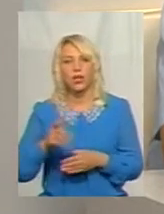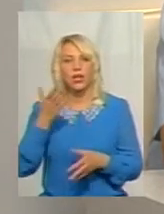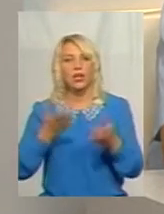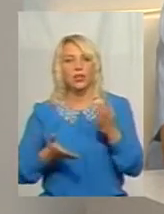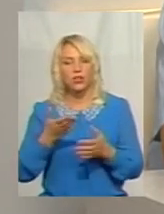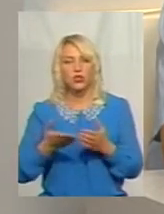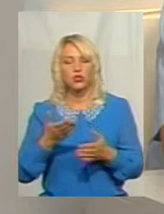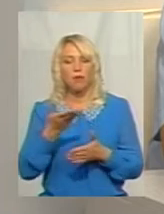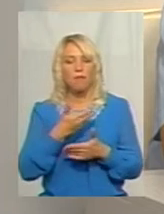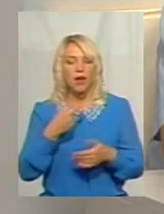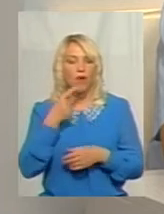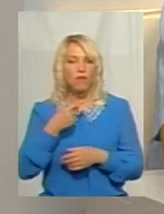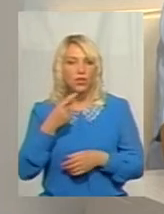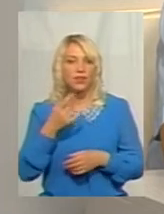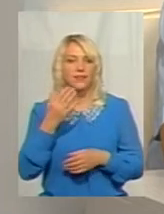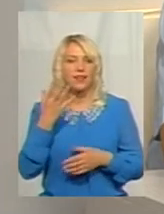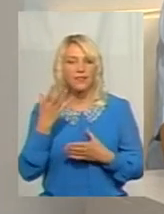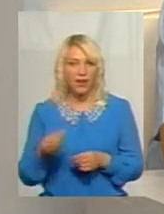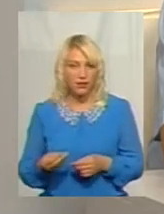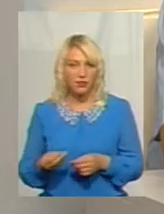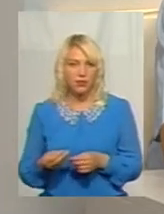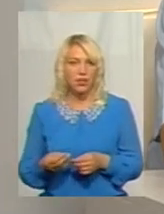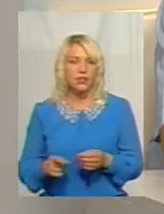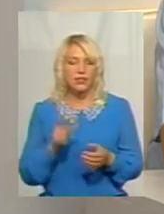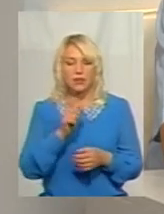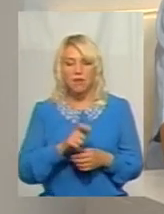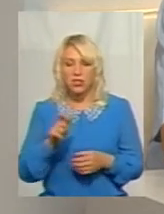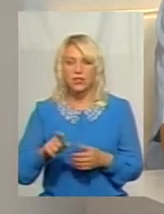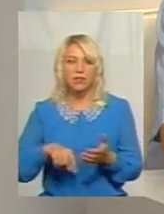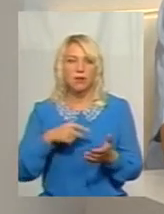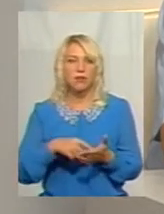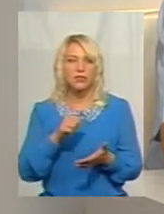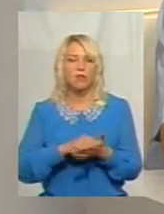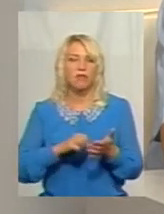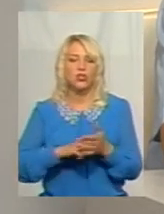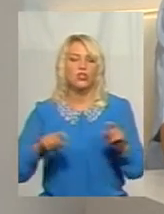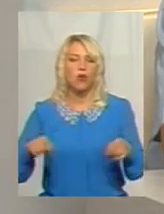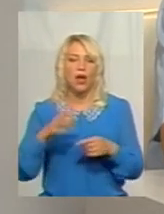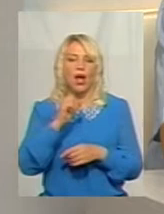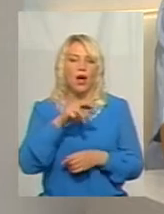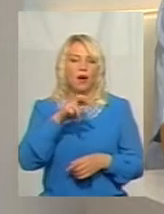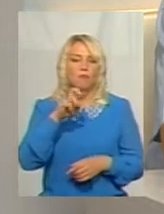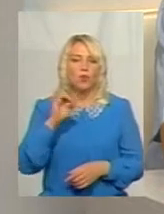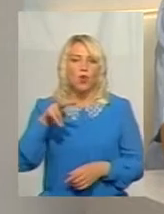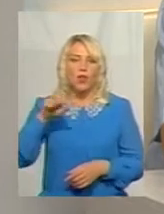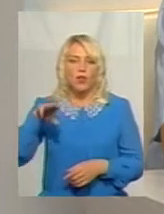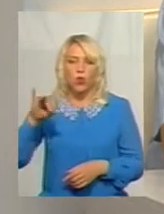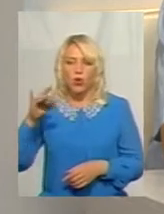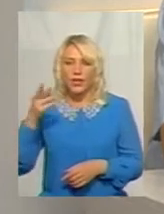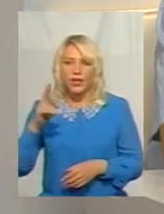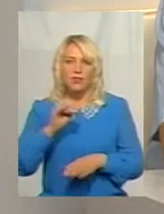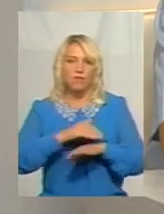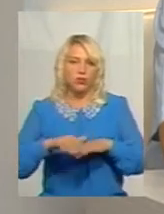ми буквально говорили на днях з мешканцями міста з приводу створення амбулаторій на вулиці